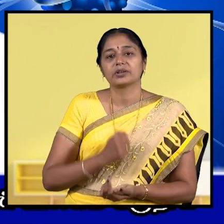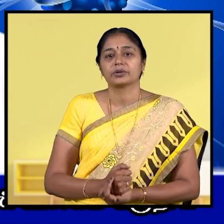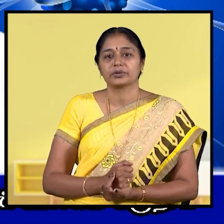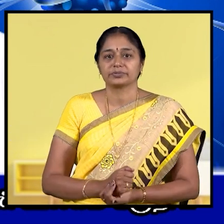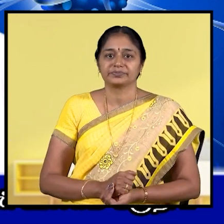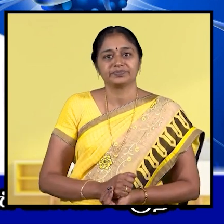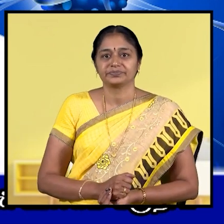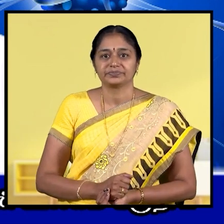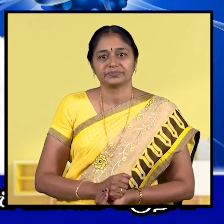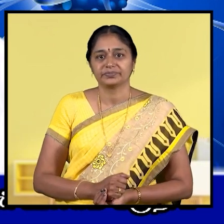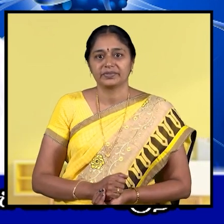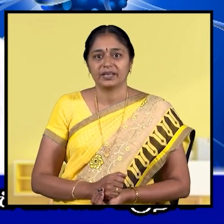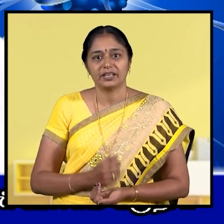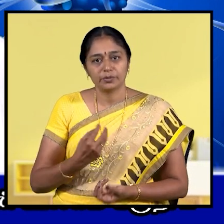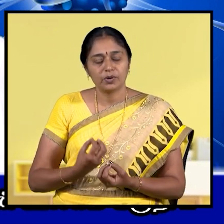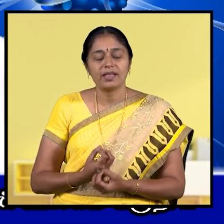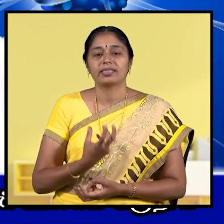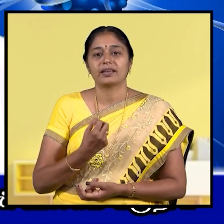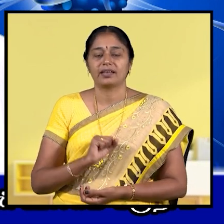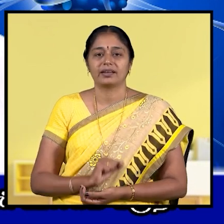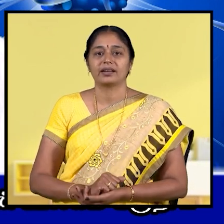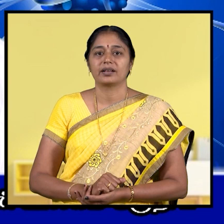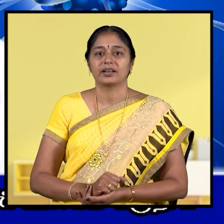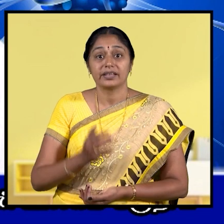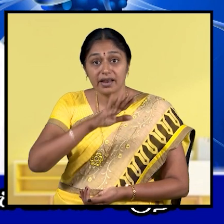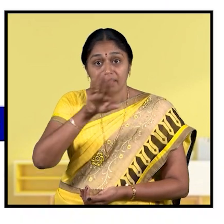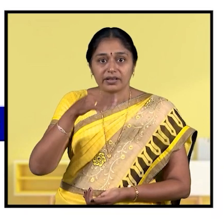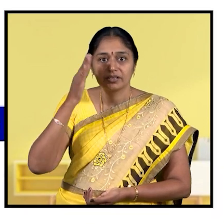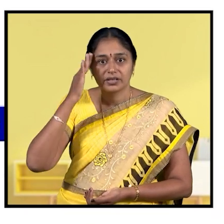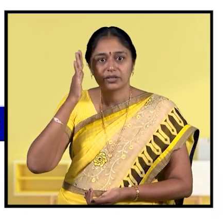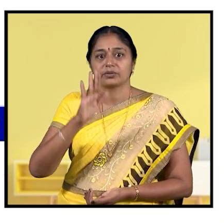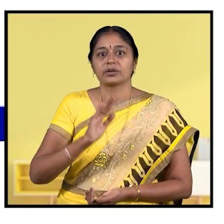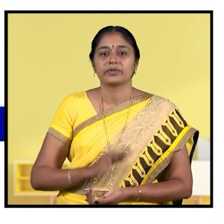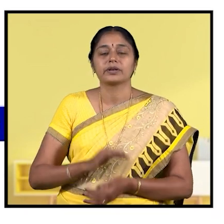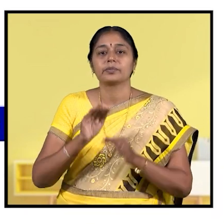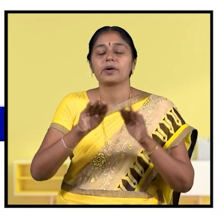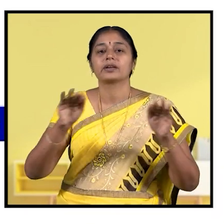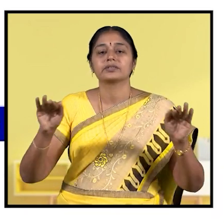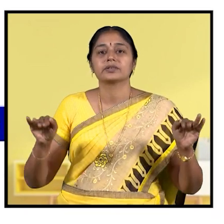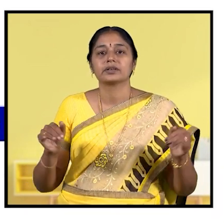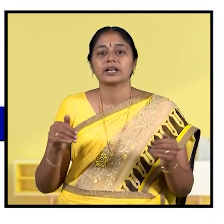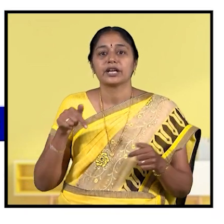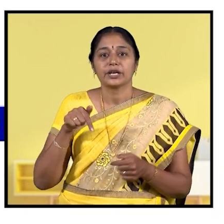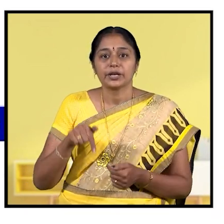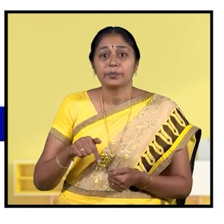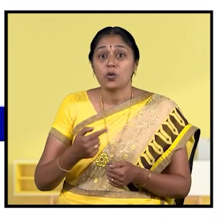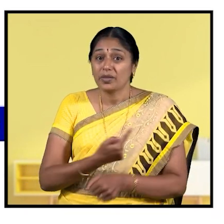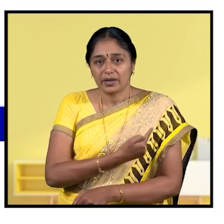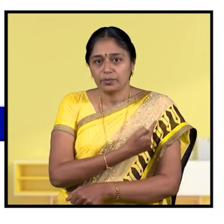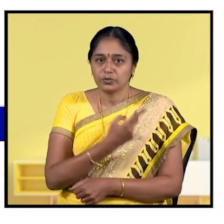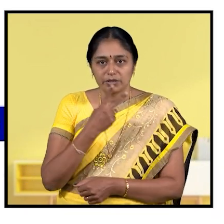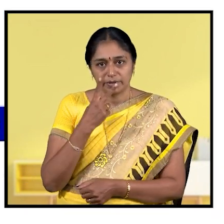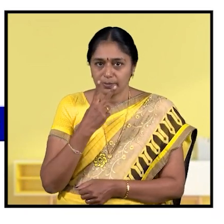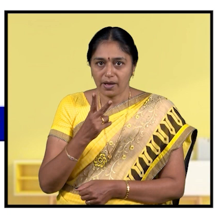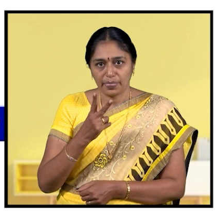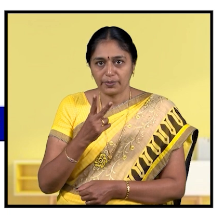என்ன செய்யலாம், இந்த தடுப்பூசிகளை வந்து நம்ம வந்து தயாரிச்சிடலாம் அப்படிங்கிறத நம்ம வந்து தெரிஞ்சுக்கணும். மாணவ செல்களே, இப்போது நம்ம தடுப்பூசியை பற்றிலாம் தெரிஞ்சுக்கிட்டோம். இந்த